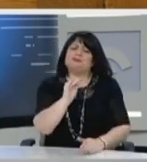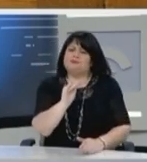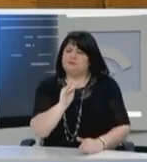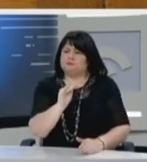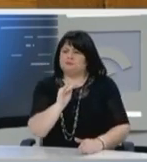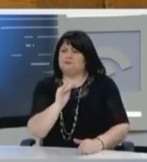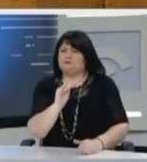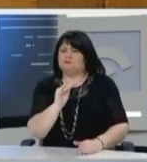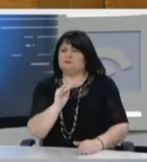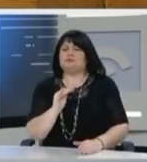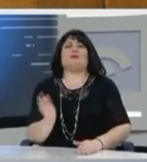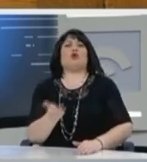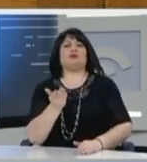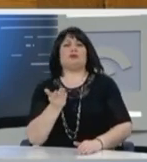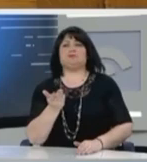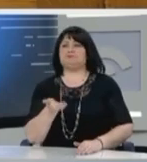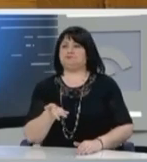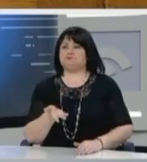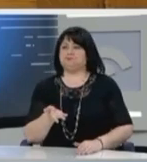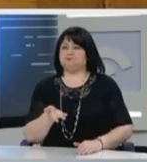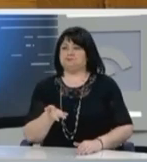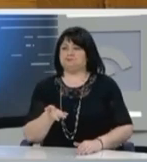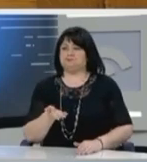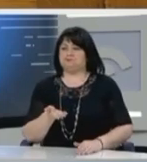μικρομολογιούχους ότι